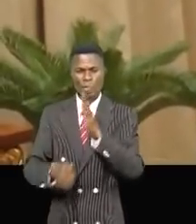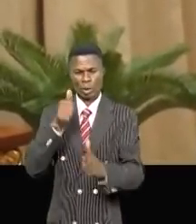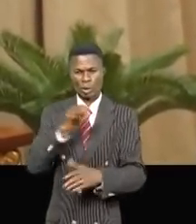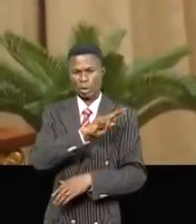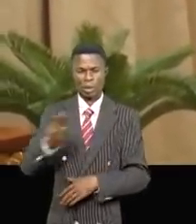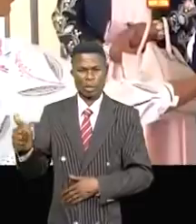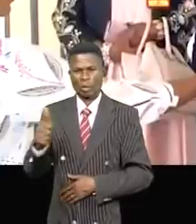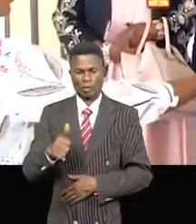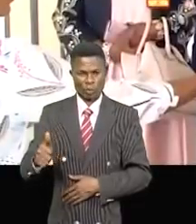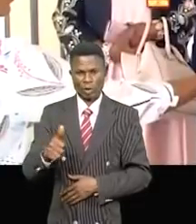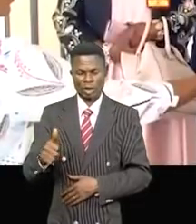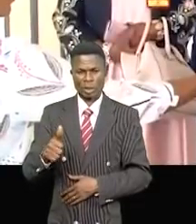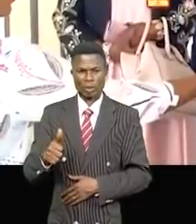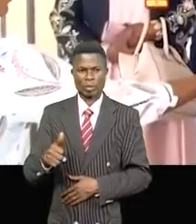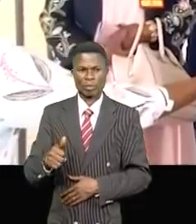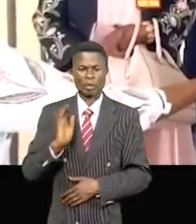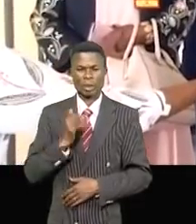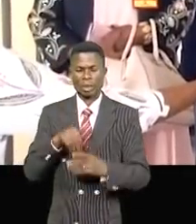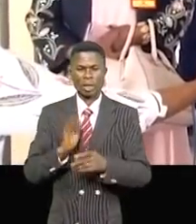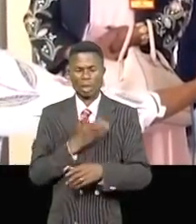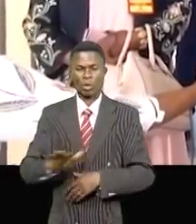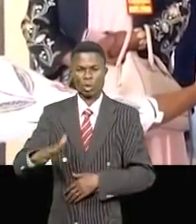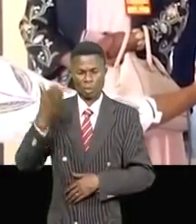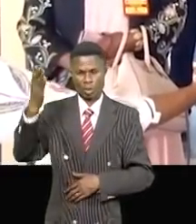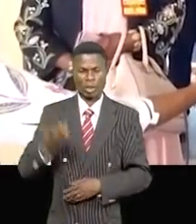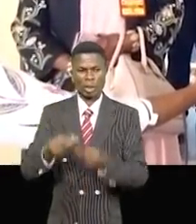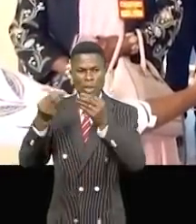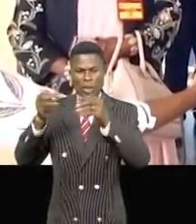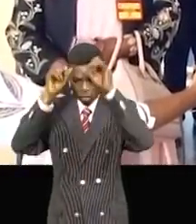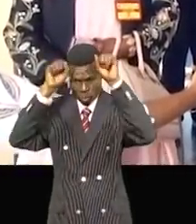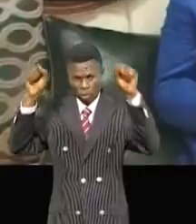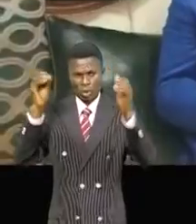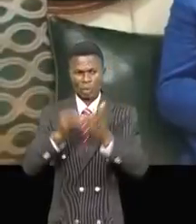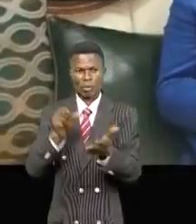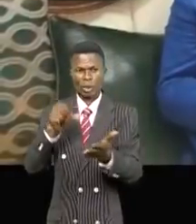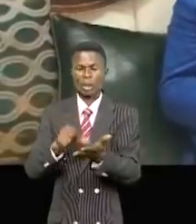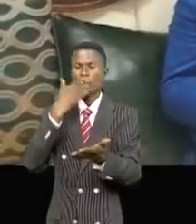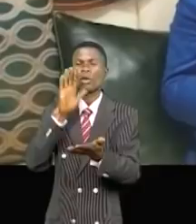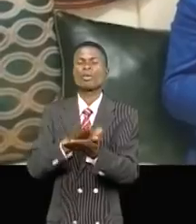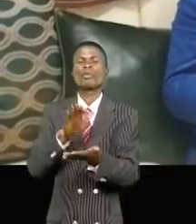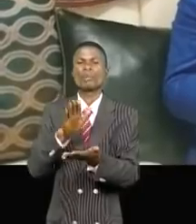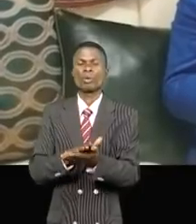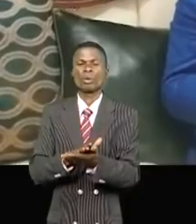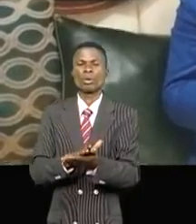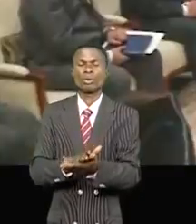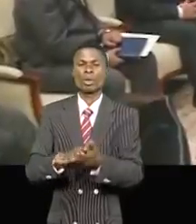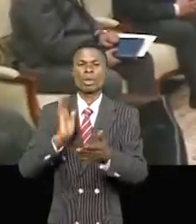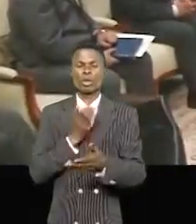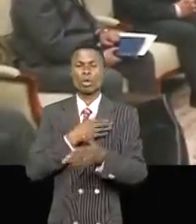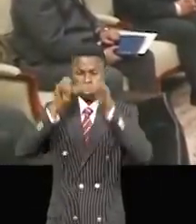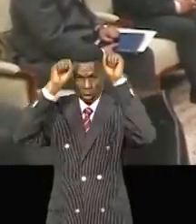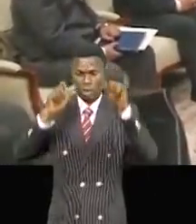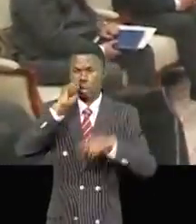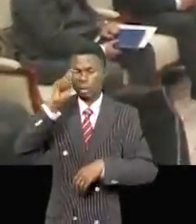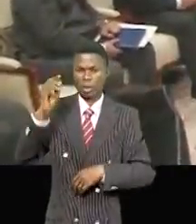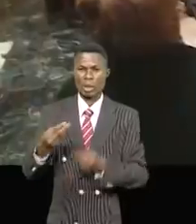novembre 2021. J'ai également transmis à M. le Président une lettre de félicitations que M. le Président de la République